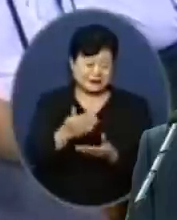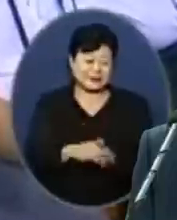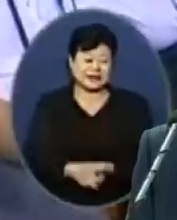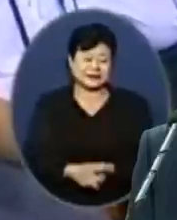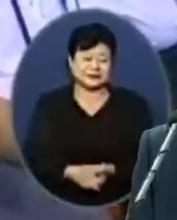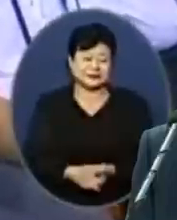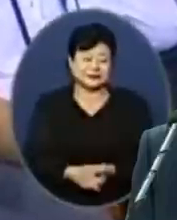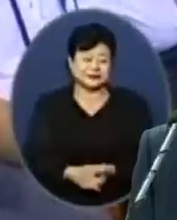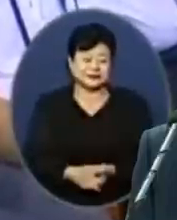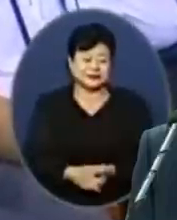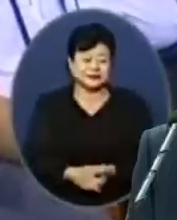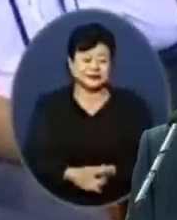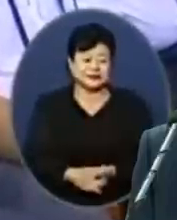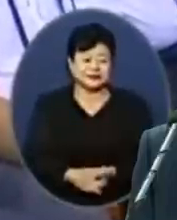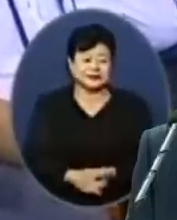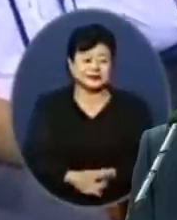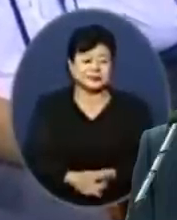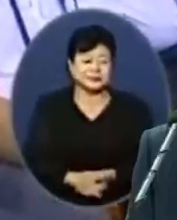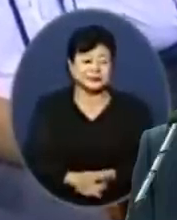것입니다.